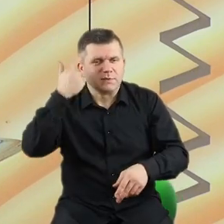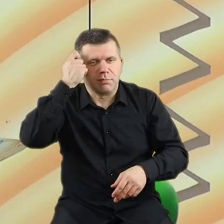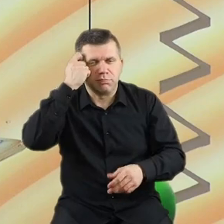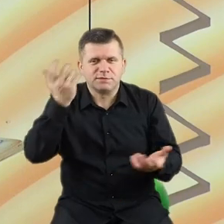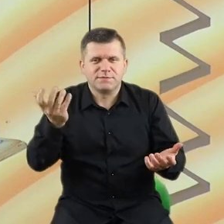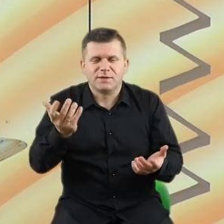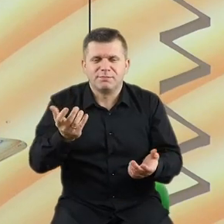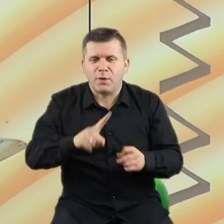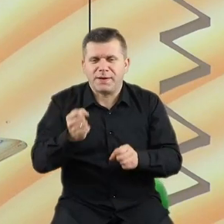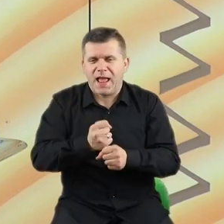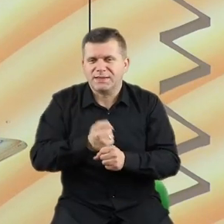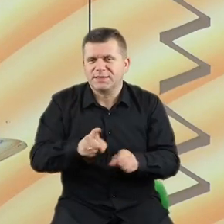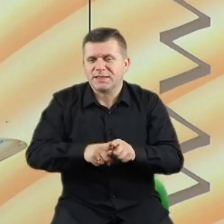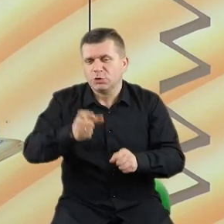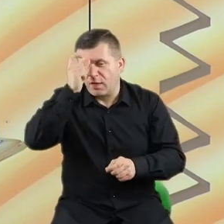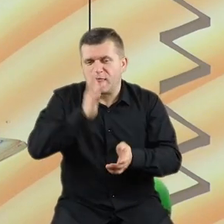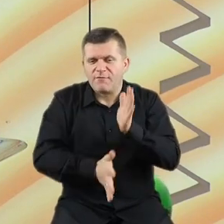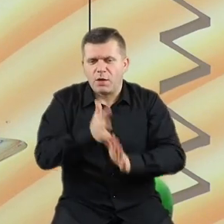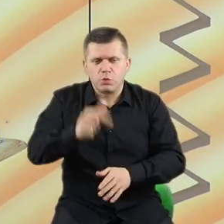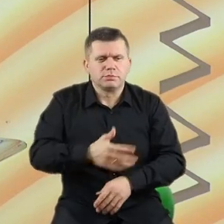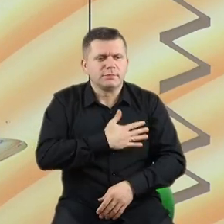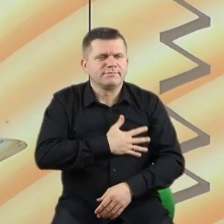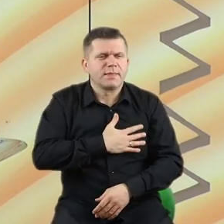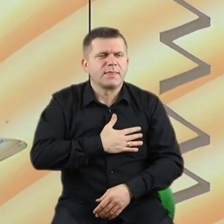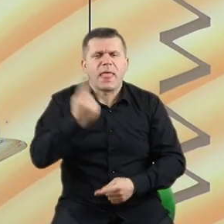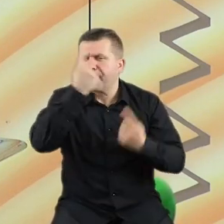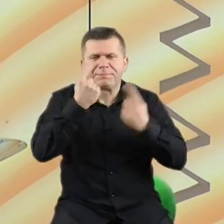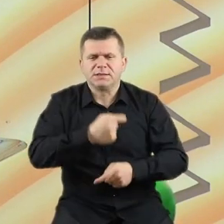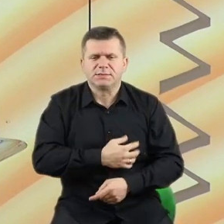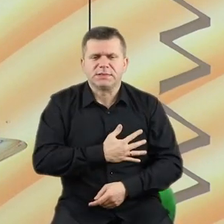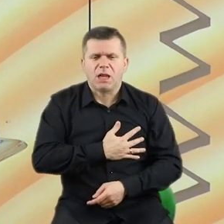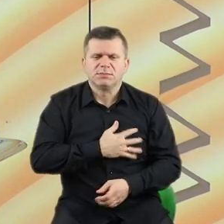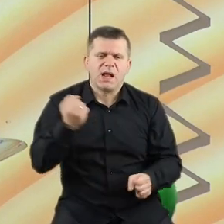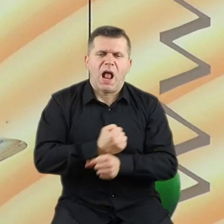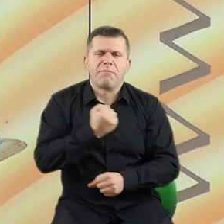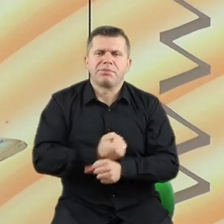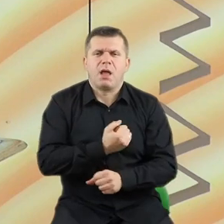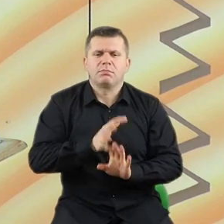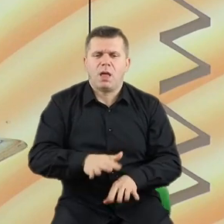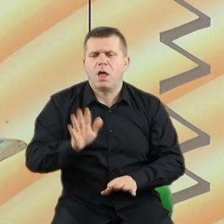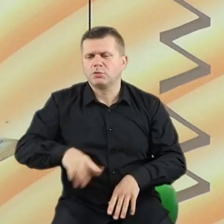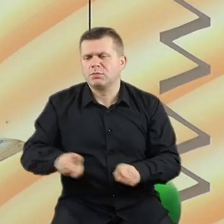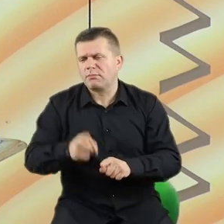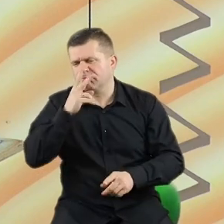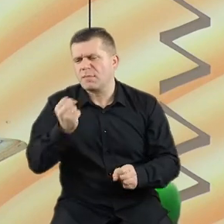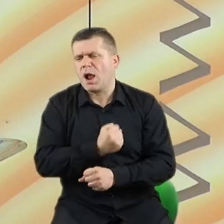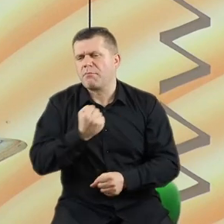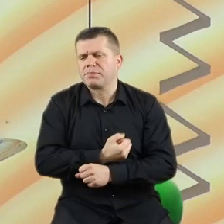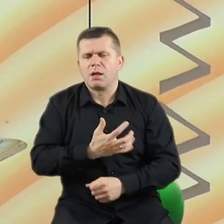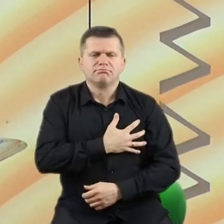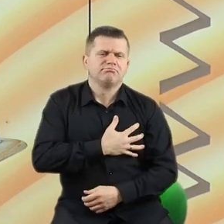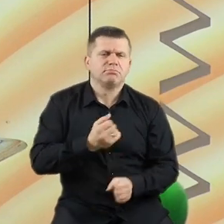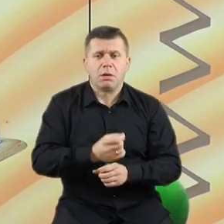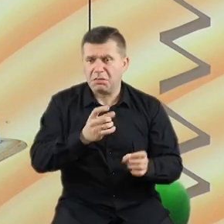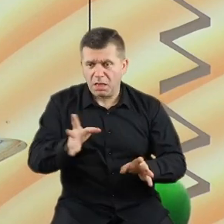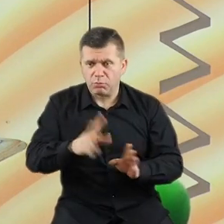pracy. Tak samo chyba człowiek na wojnie musi się znieczulić na takie widoki, czy dorosły, a dzieciak też. No bo co? No bo to trzeba by się